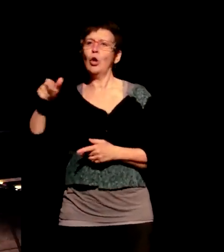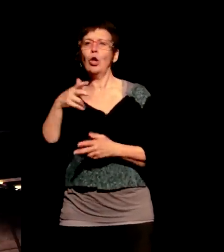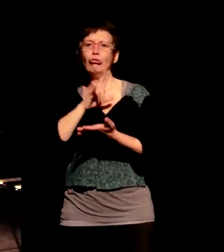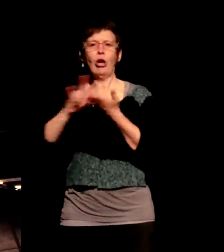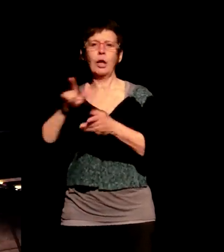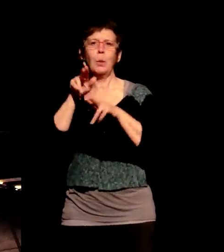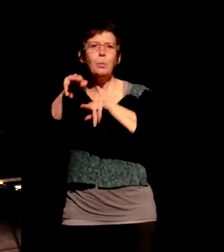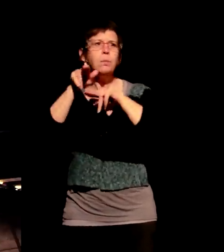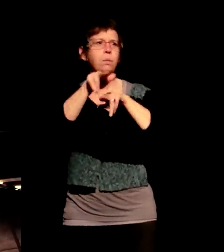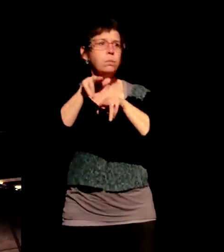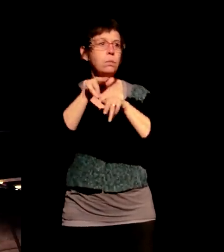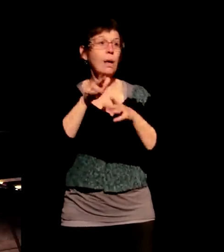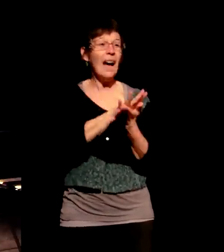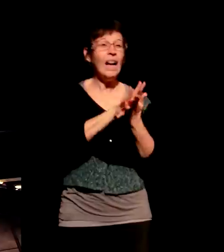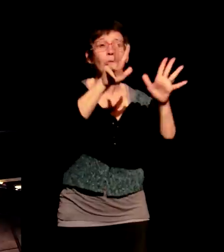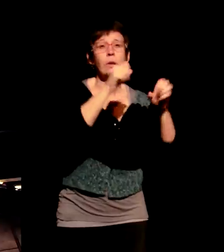garde à vue pour apologie du terrorisme.